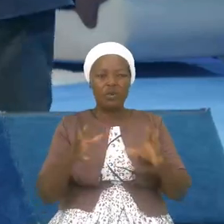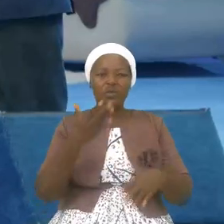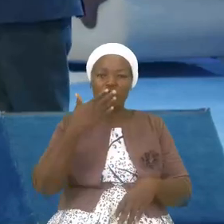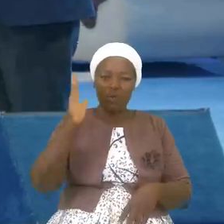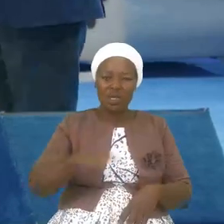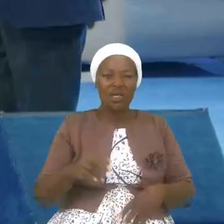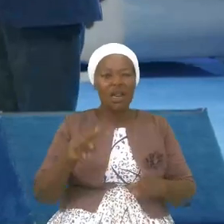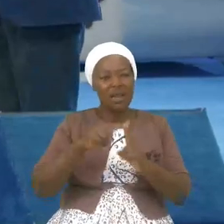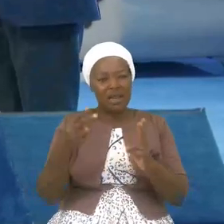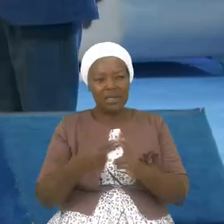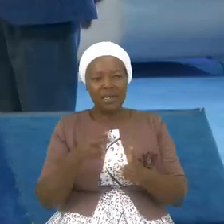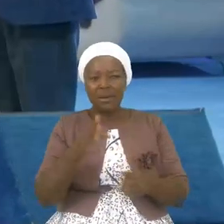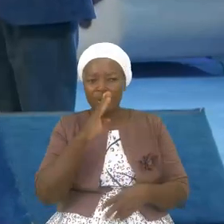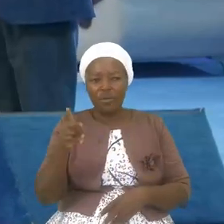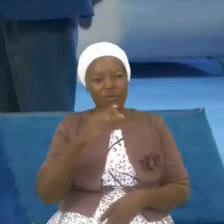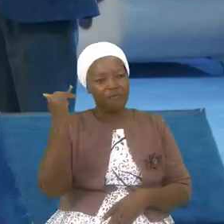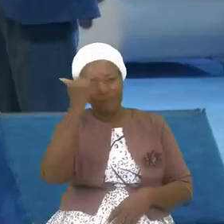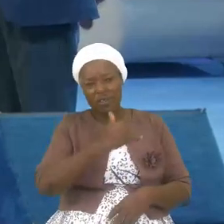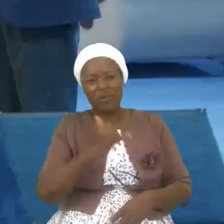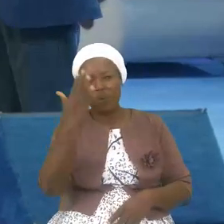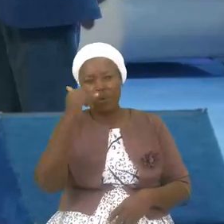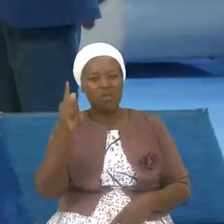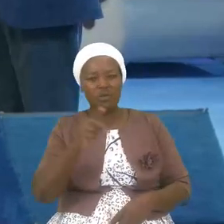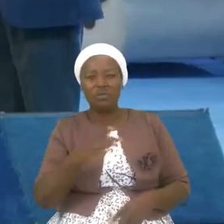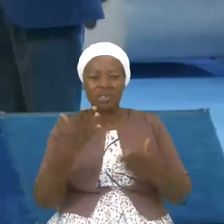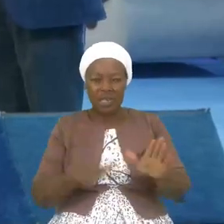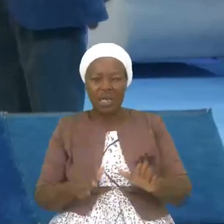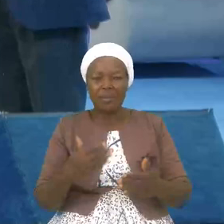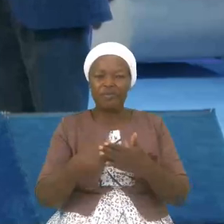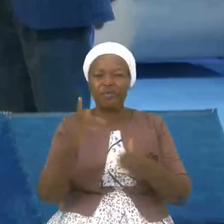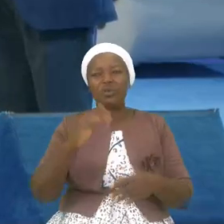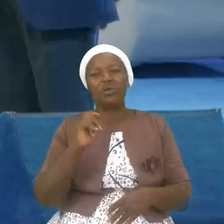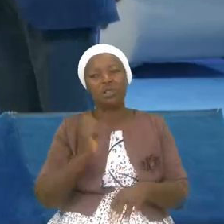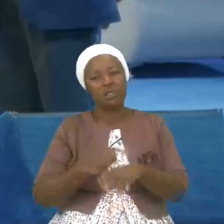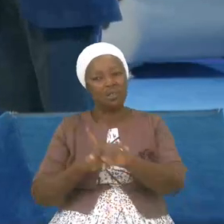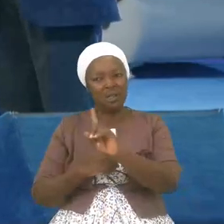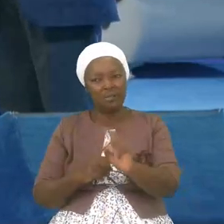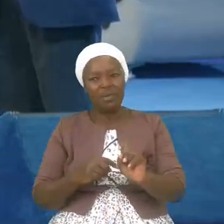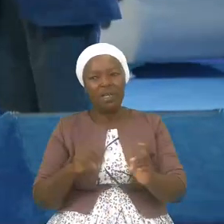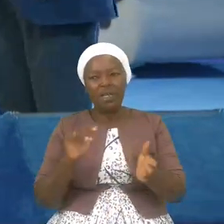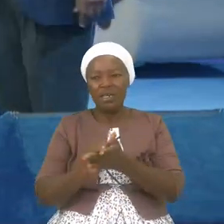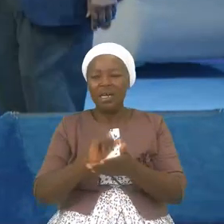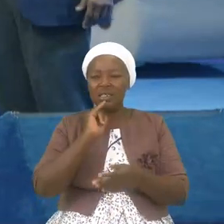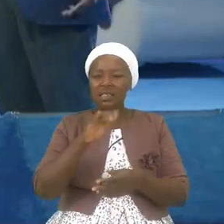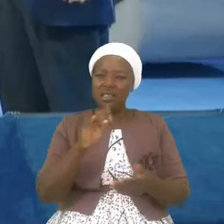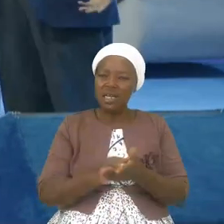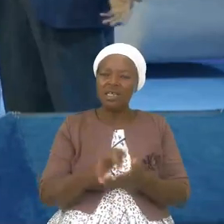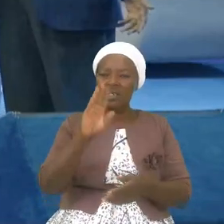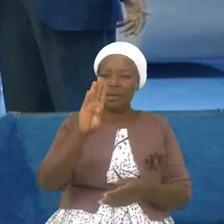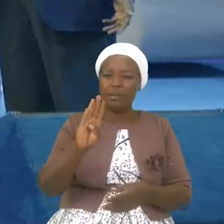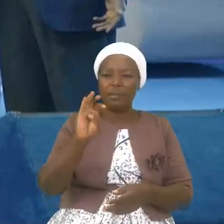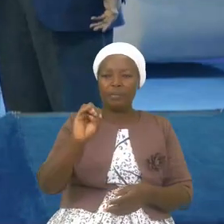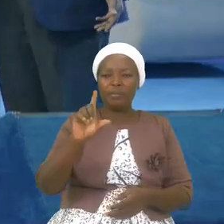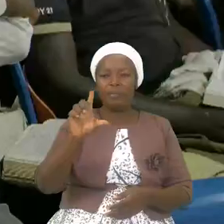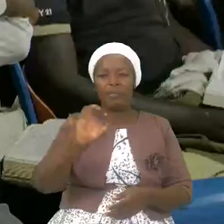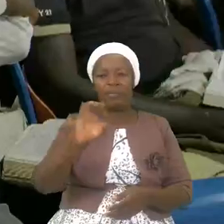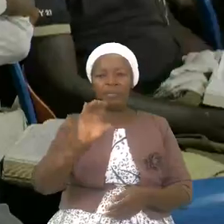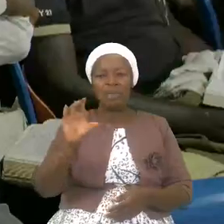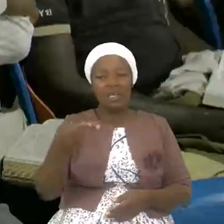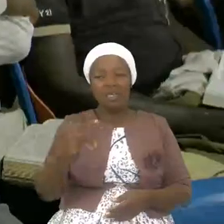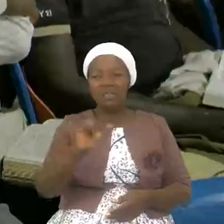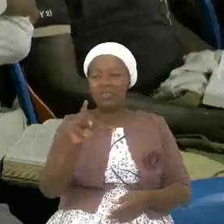Pourquoi mourrais-tu avant ton temps? Ça, c'est Béchassa. Et ce sont là